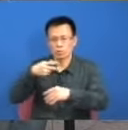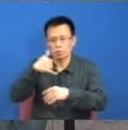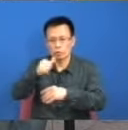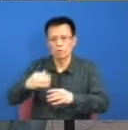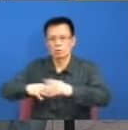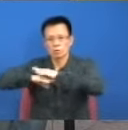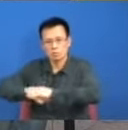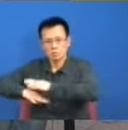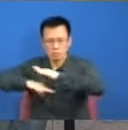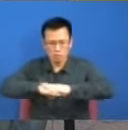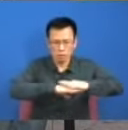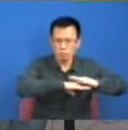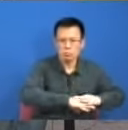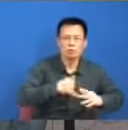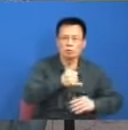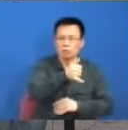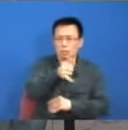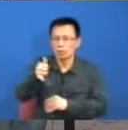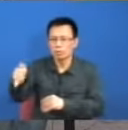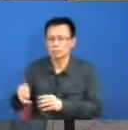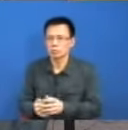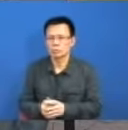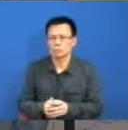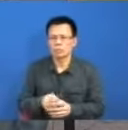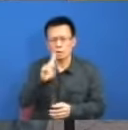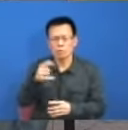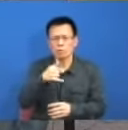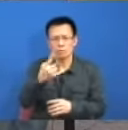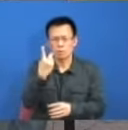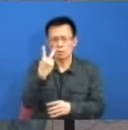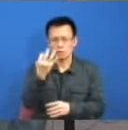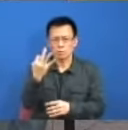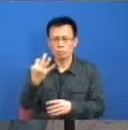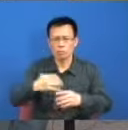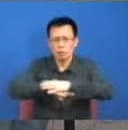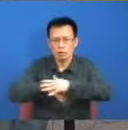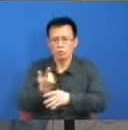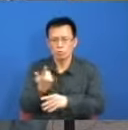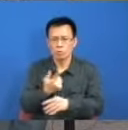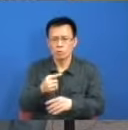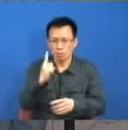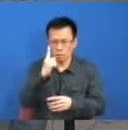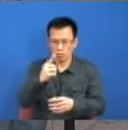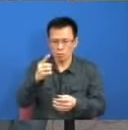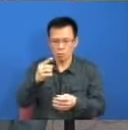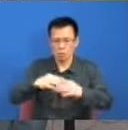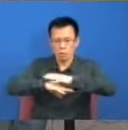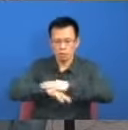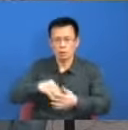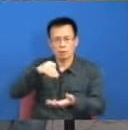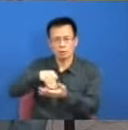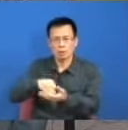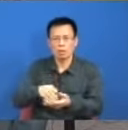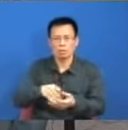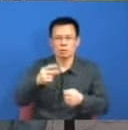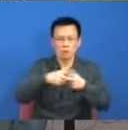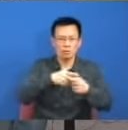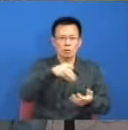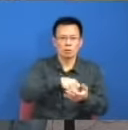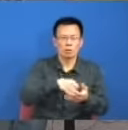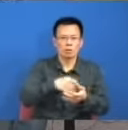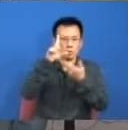咁去曬三個 counter 之後咁之後 點解去三個 counter 咁多？唔係一個 counter 搞掂曬 嘅？唔係㗎，一個 counter 登記，一個 counter 影相，一個